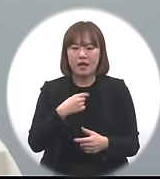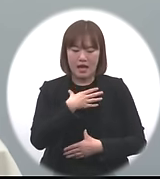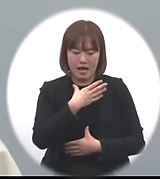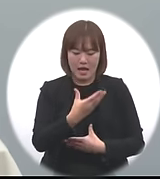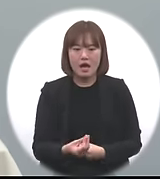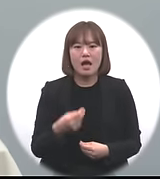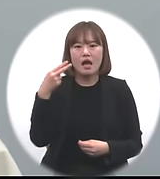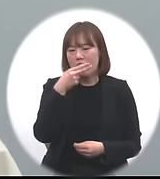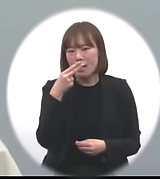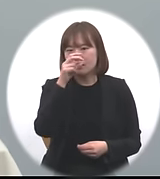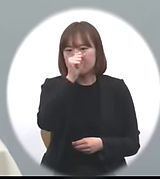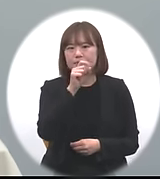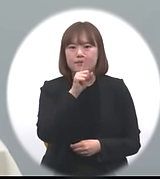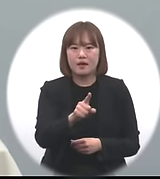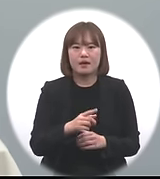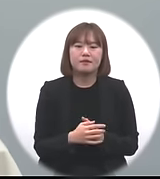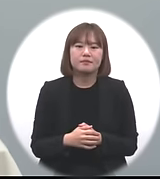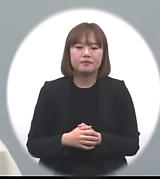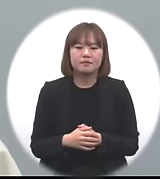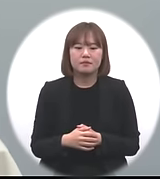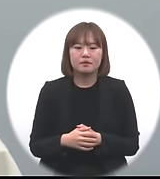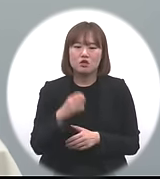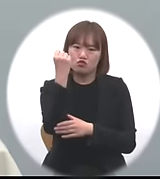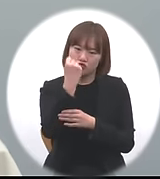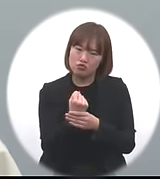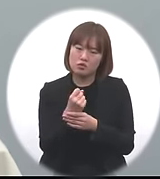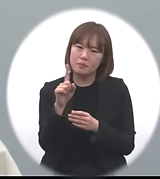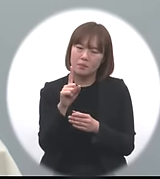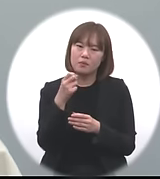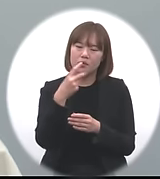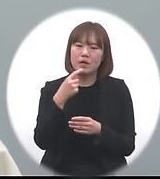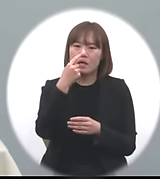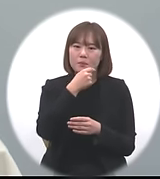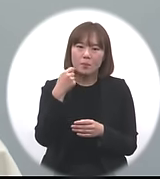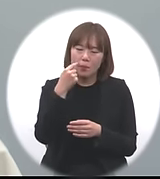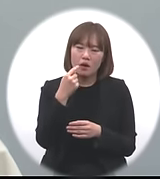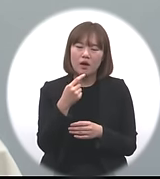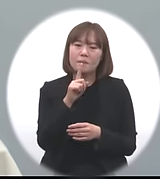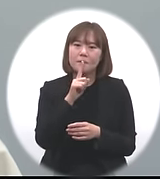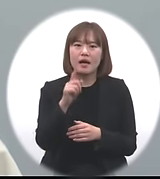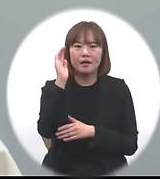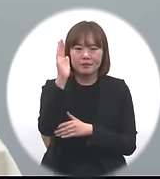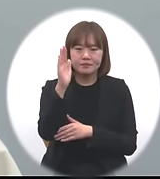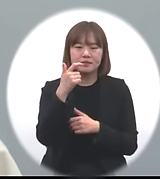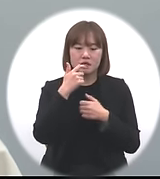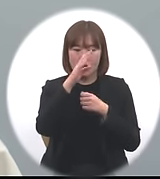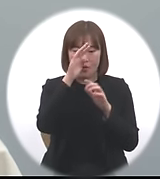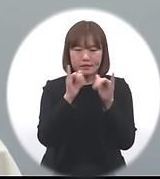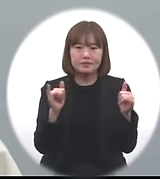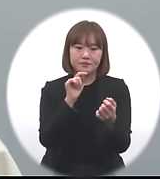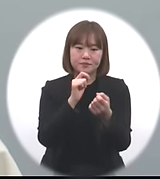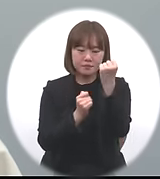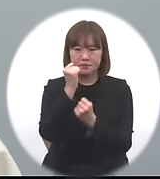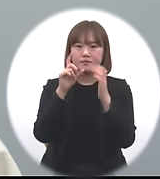생겨서 내가 안정적으로 잡을 수 있게요. 충치가 이래서 생겨요. 잇몸질환 여길 닦으셔야 돼요. 이런 얘기를 하면서